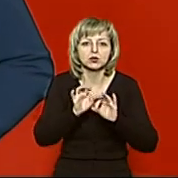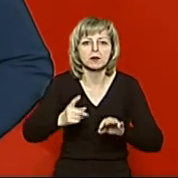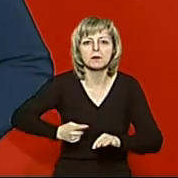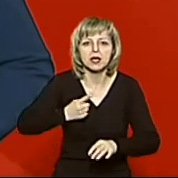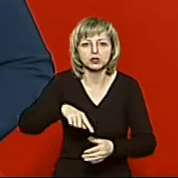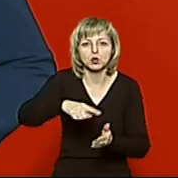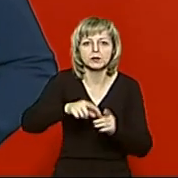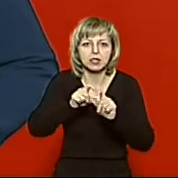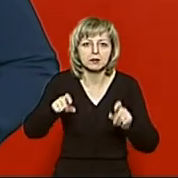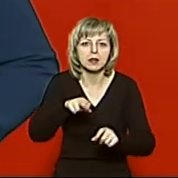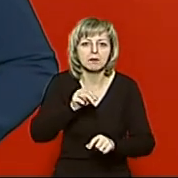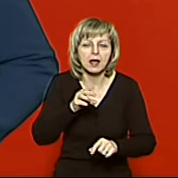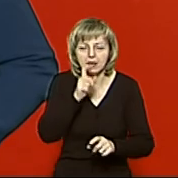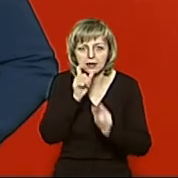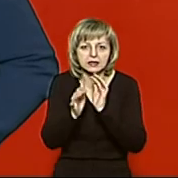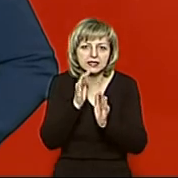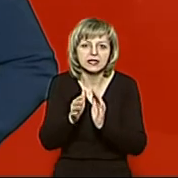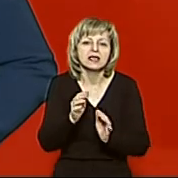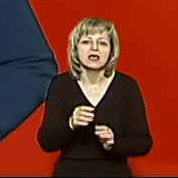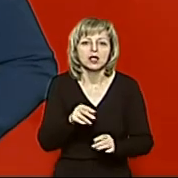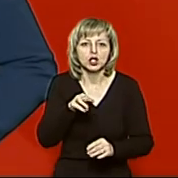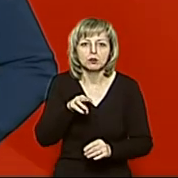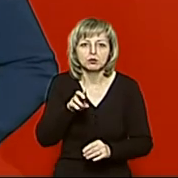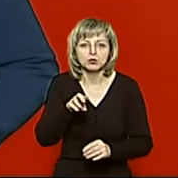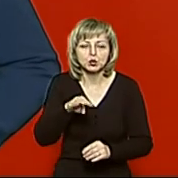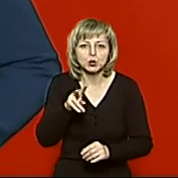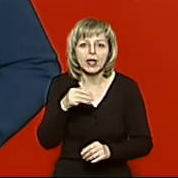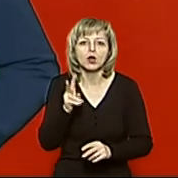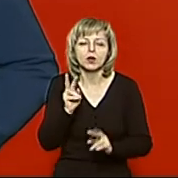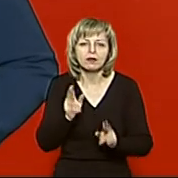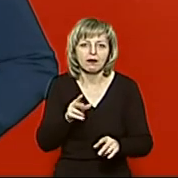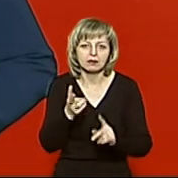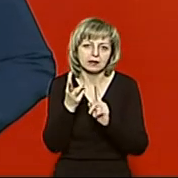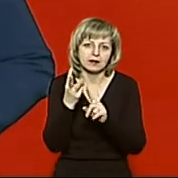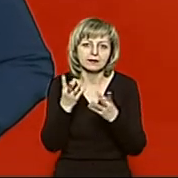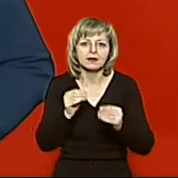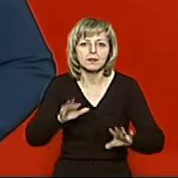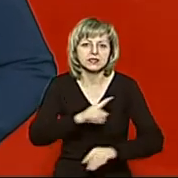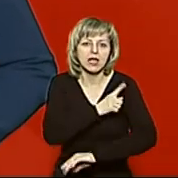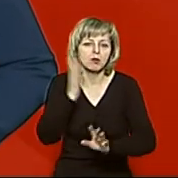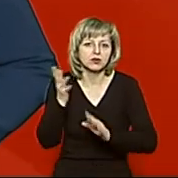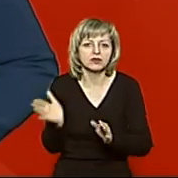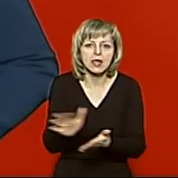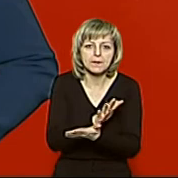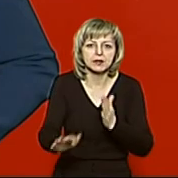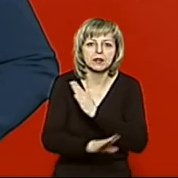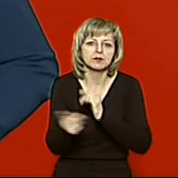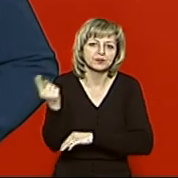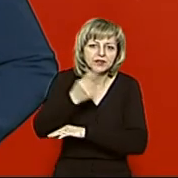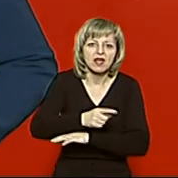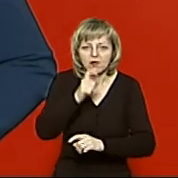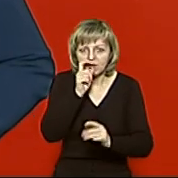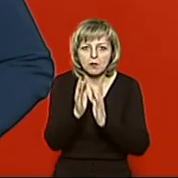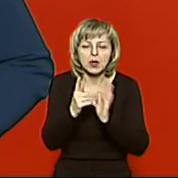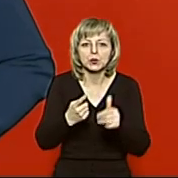комунального підприємства «Парки та сквери» Валерій Тутейко. Як на третій день після буревію прибирають повалені дерева у Луцькому парку